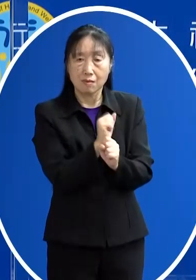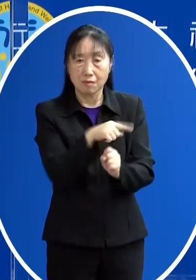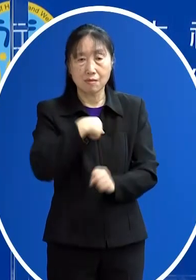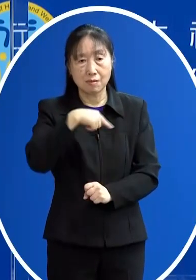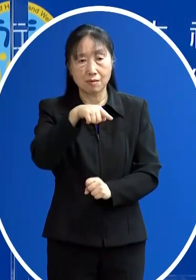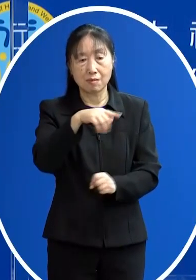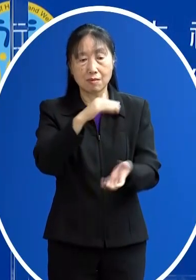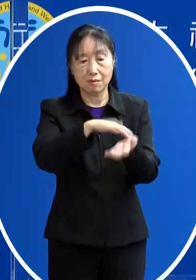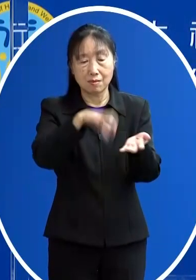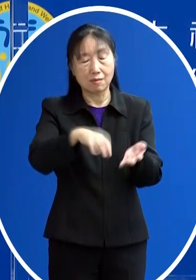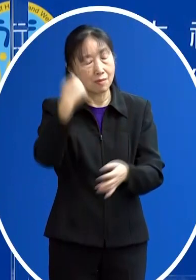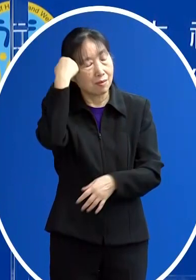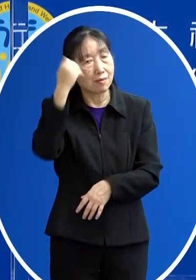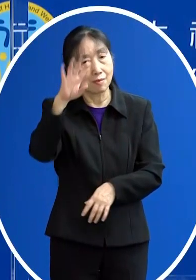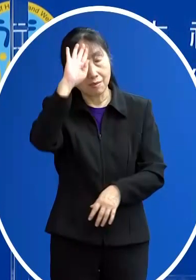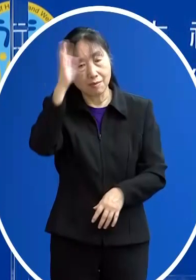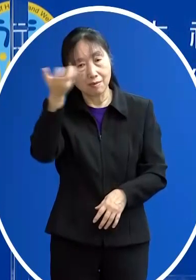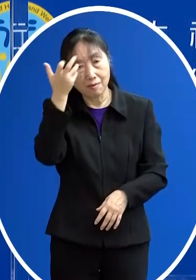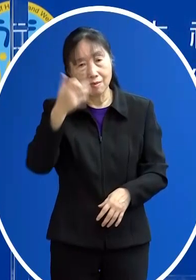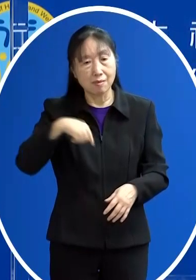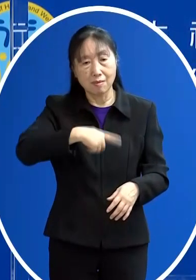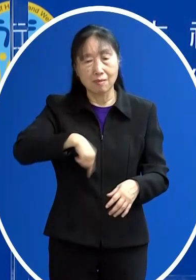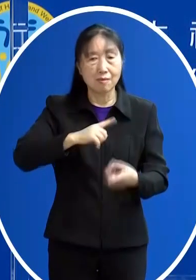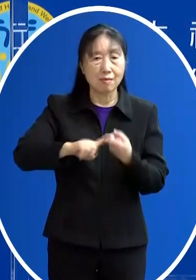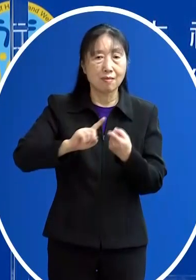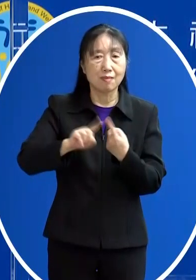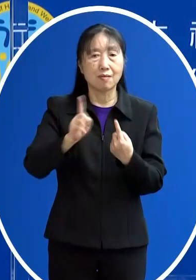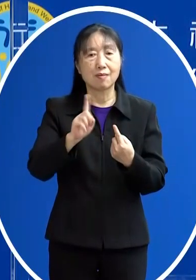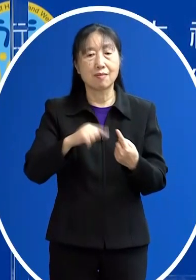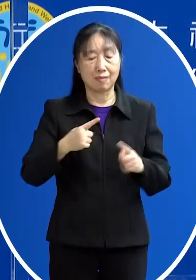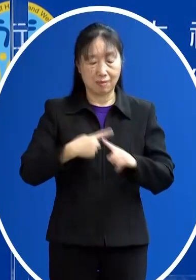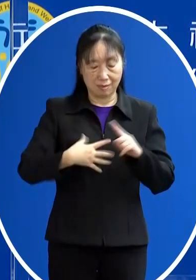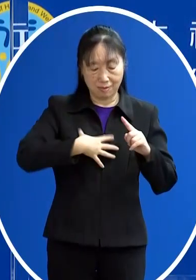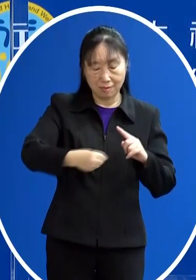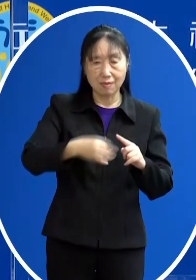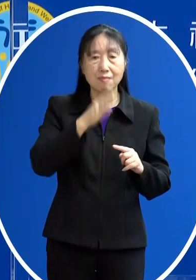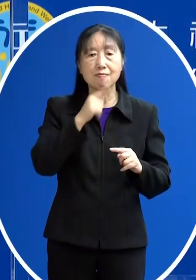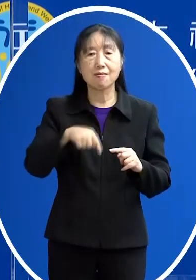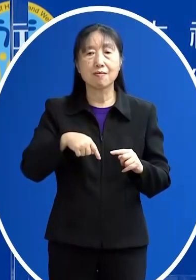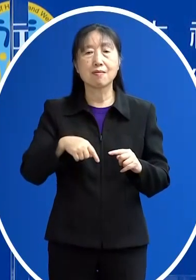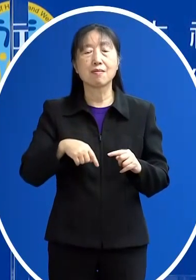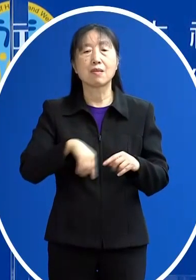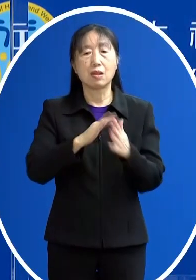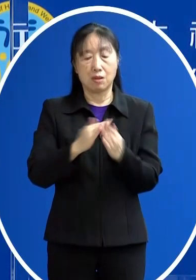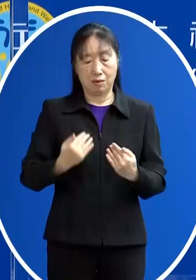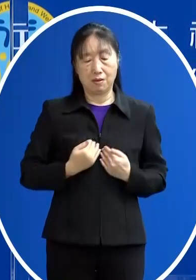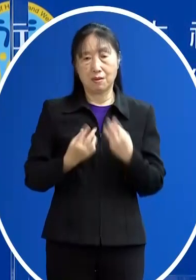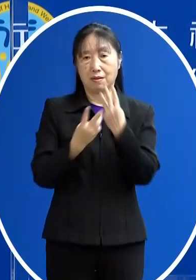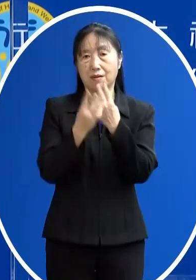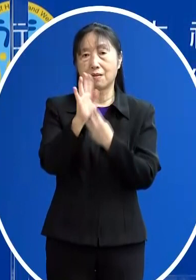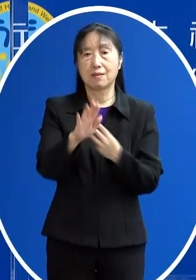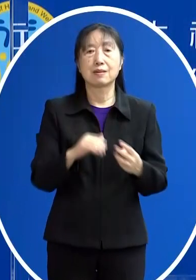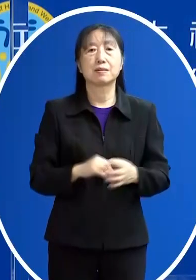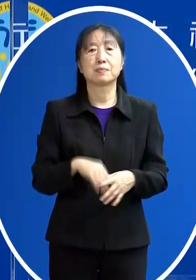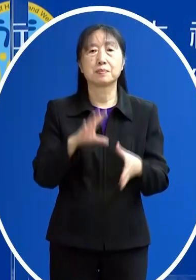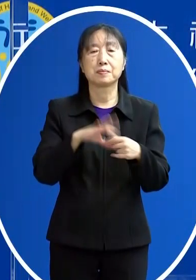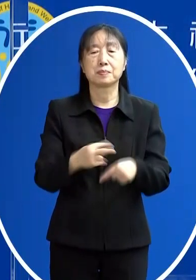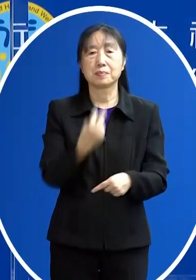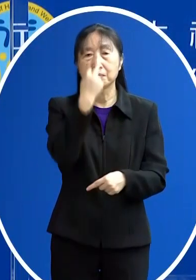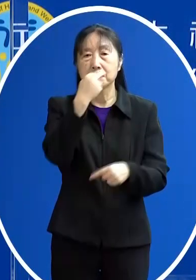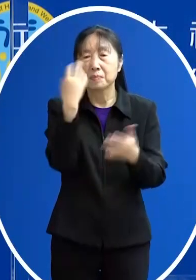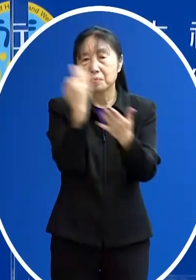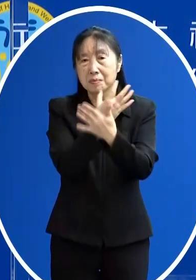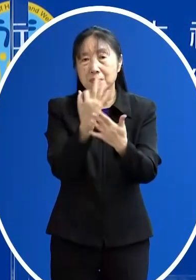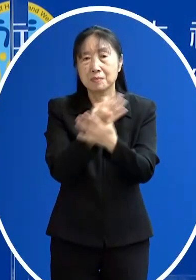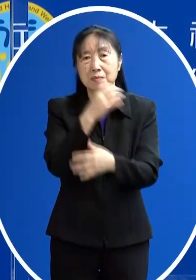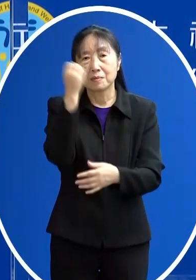烧以及这个氧气浓度下降的情形，胸部 X 光显示有这个右下叶的肺炎，那他因为氧气浓度比较